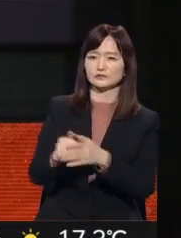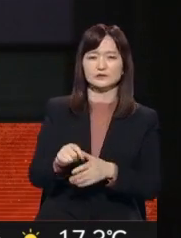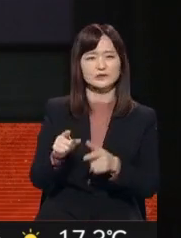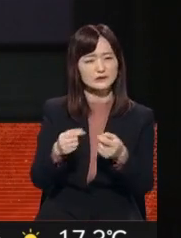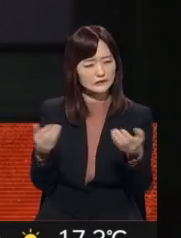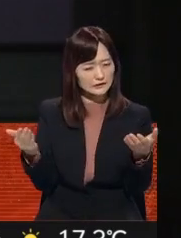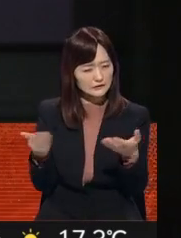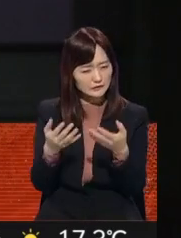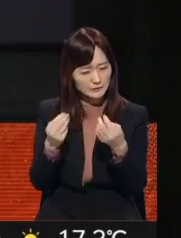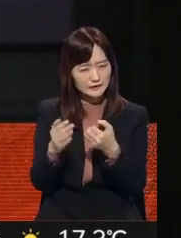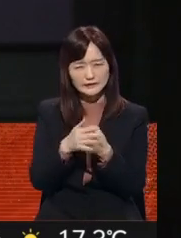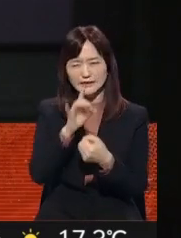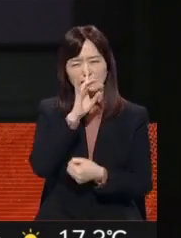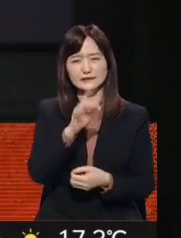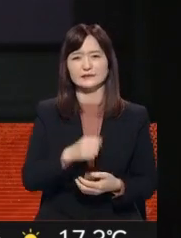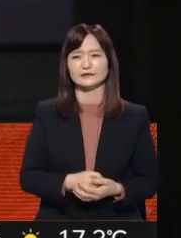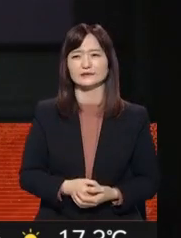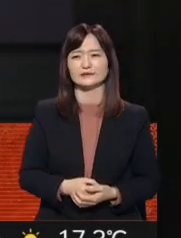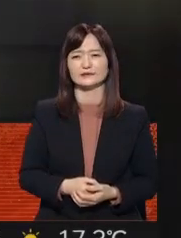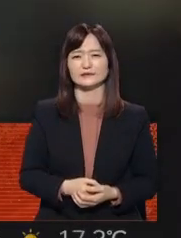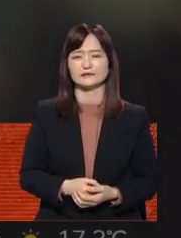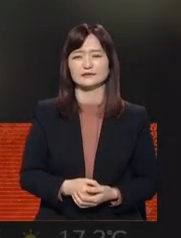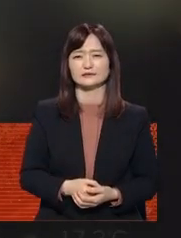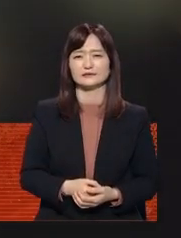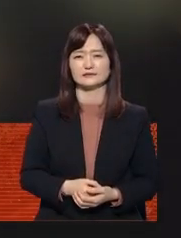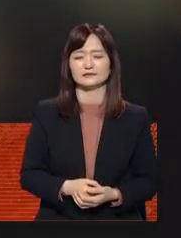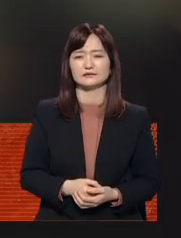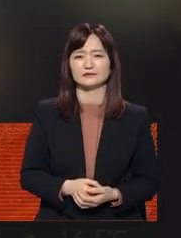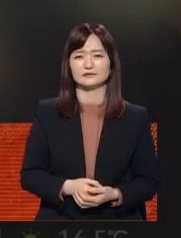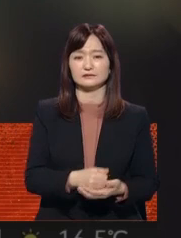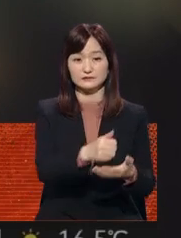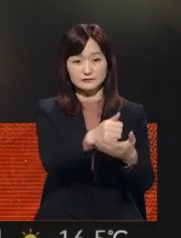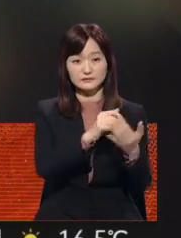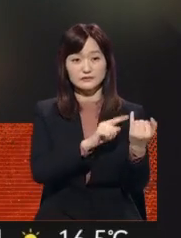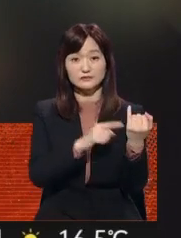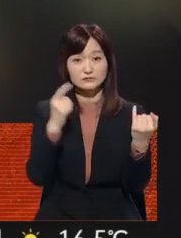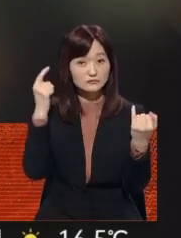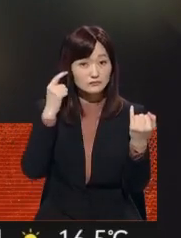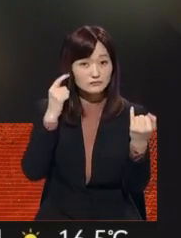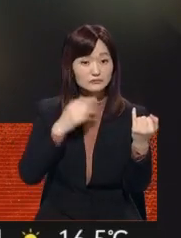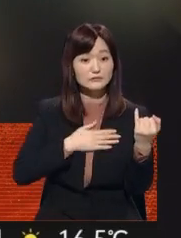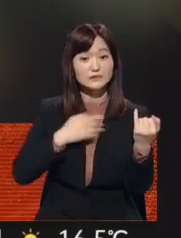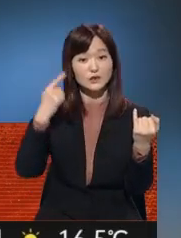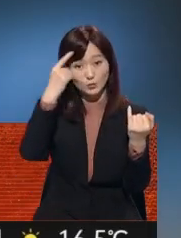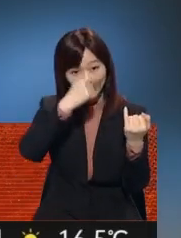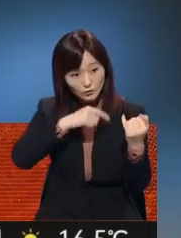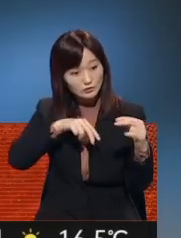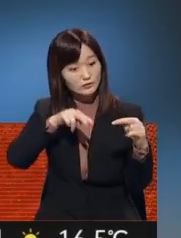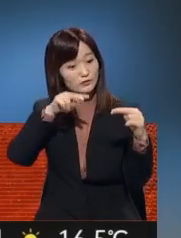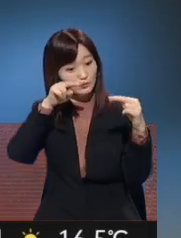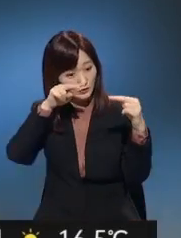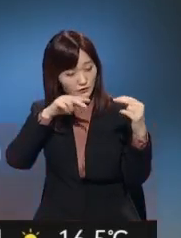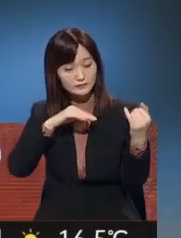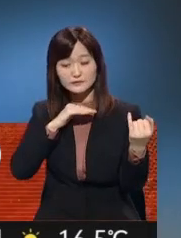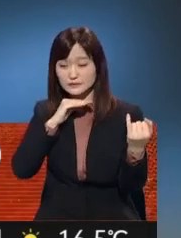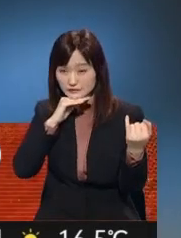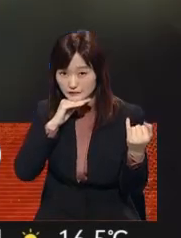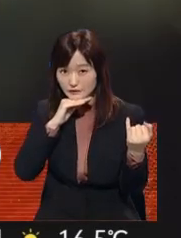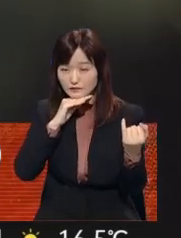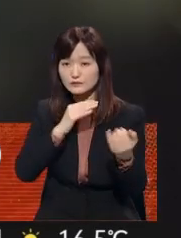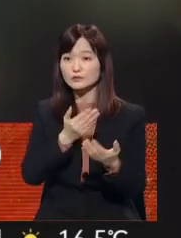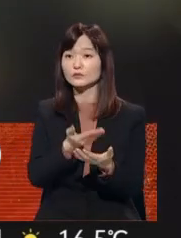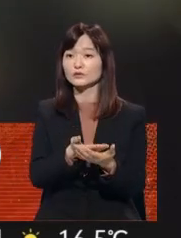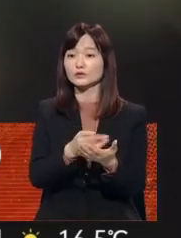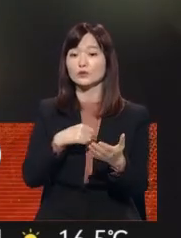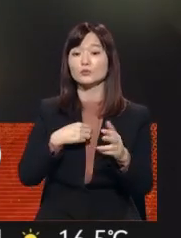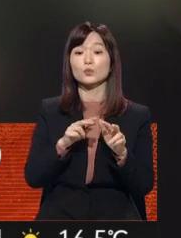많아서 안 될 것 같다라고 좀 난처한 오셨겠죠. 기색을 보였더니요. 이 승객이 들으셨다시피 제 얼굴 좀 보세요. 잠시만 기다려주세요. 라고 하면서